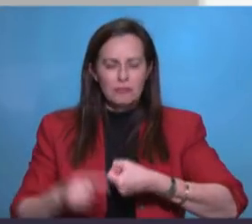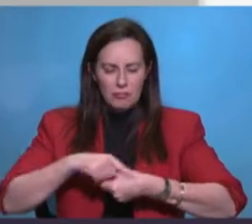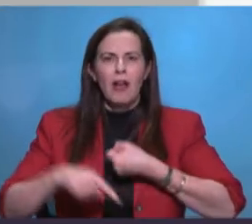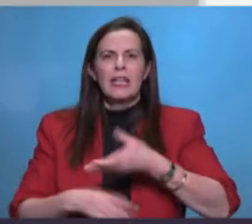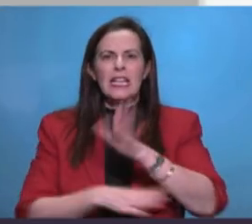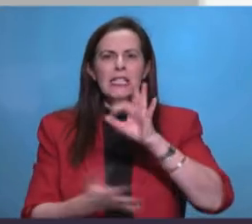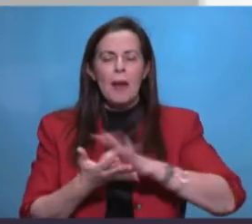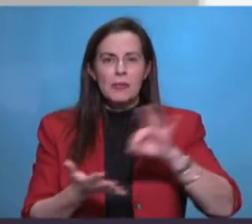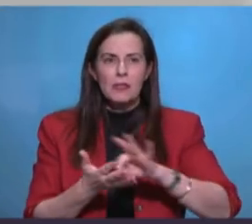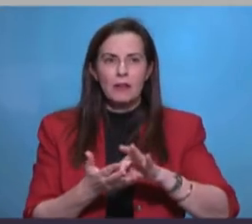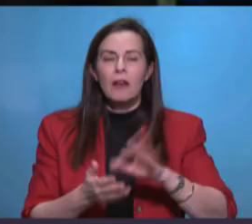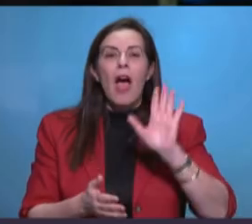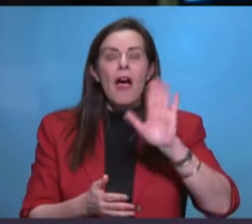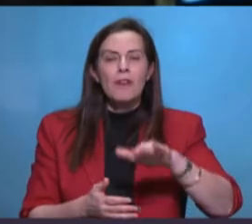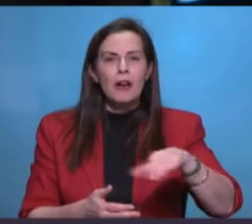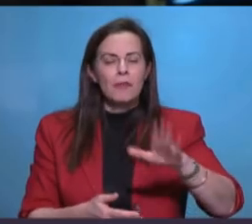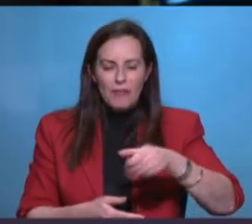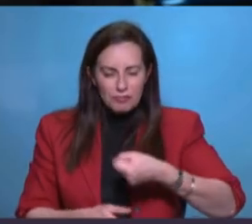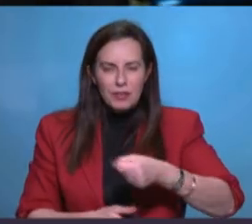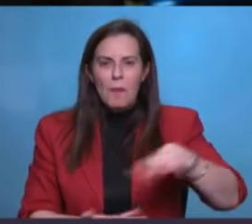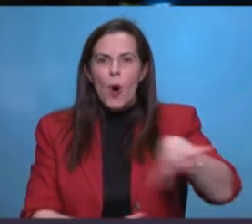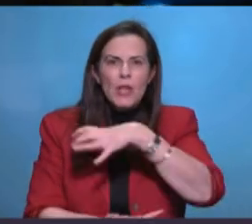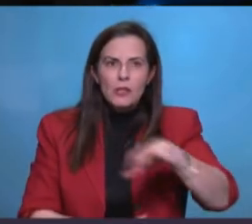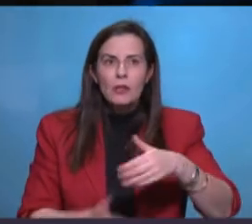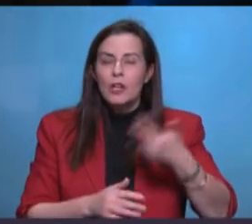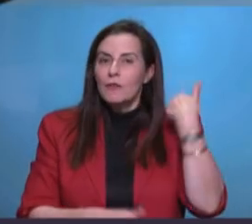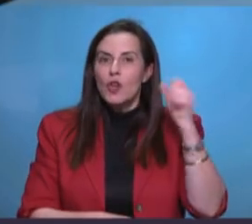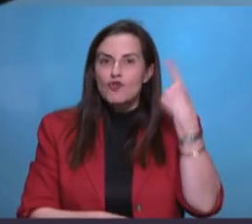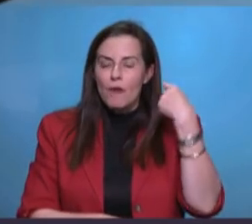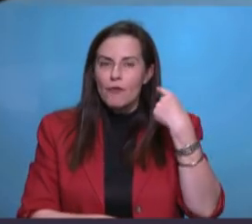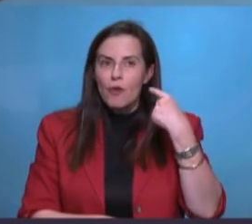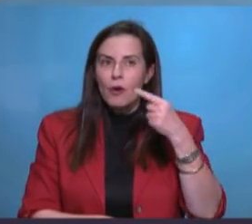או להפעיל את מכונת הצילום. לפני כשבוע הצטופפו כמה אלפי